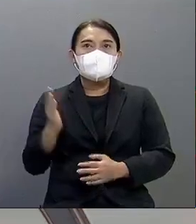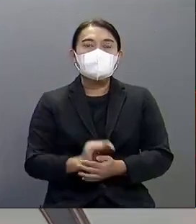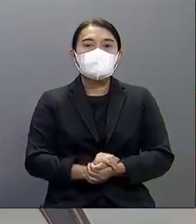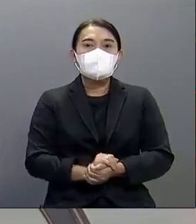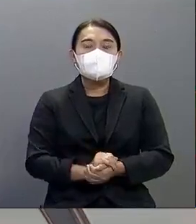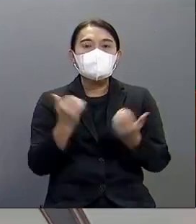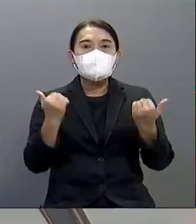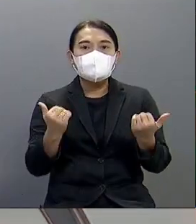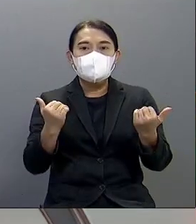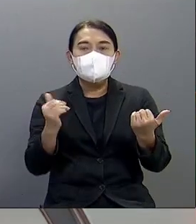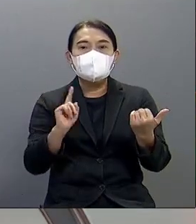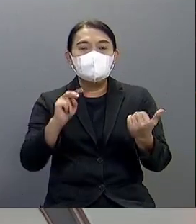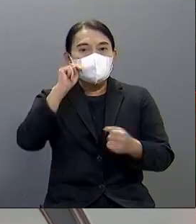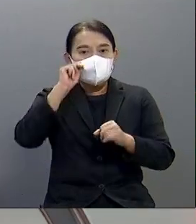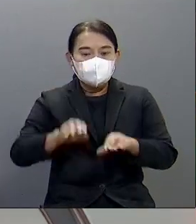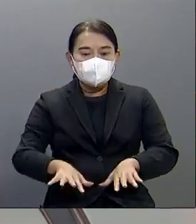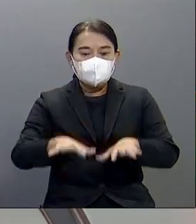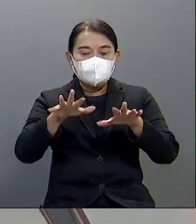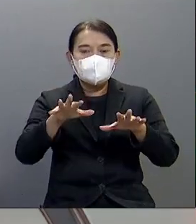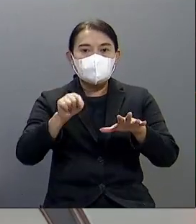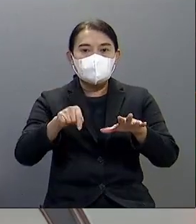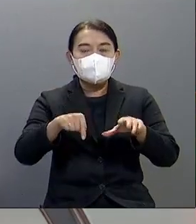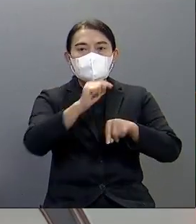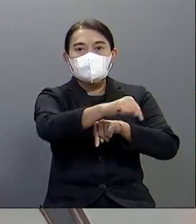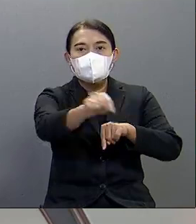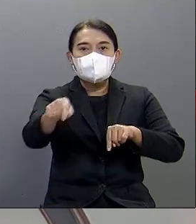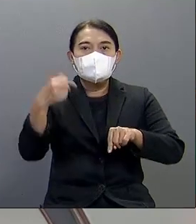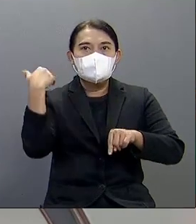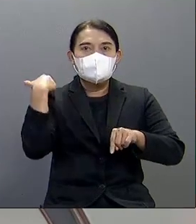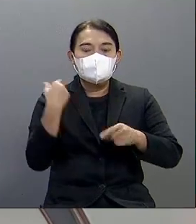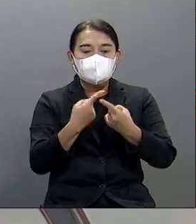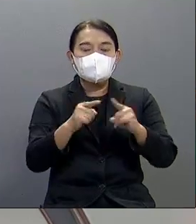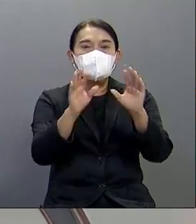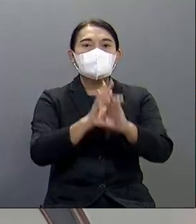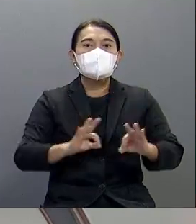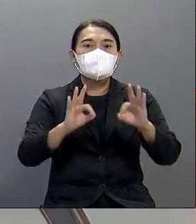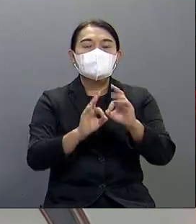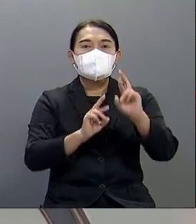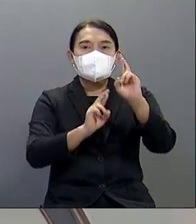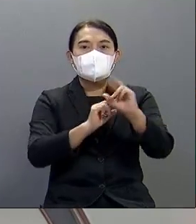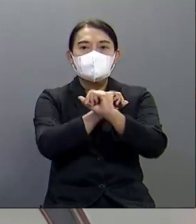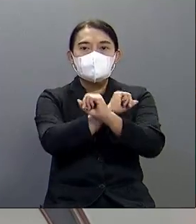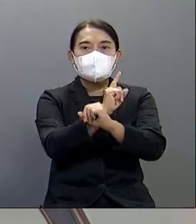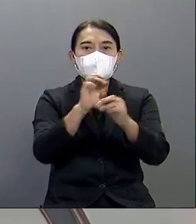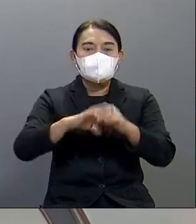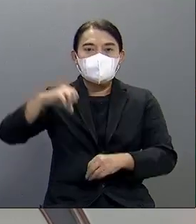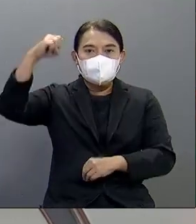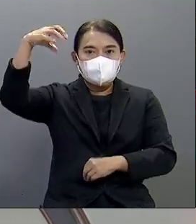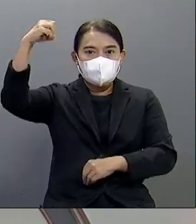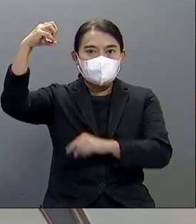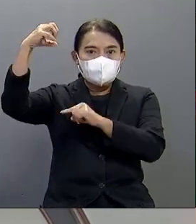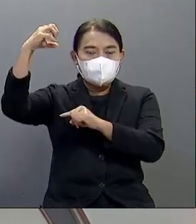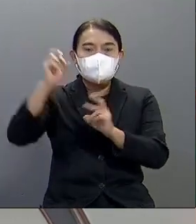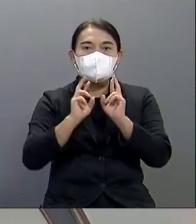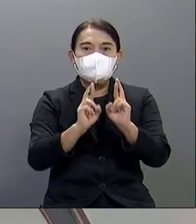ช่วงนี้หลายพื้นที่ประสบปัญหาน้ำท่วมนะคะแต่ว่ามีภัยหนึ่งที่ต้องระวังไว้เป็นภัยใกล้ตัวทีเดียวก็คือปัญหาเสาไฟฟ้าค่ะที่ต้องระวัง